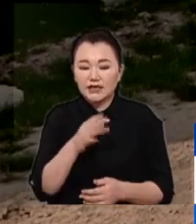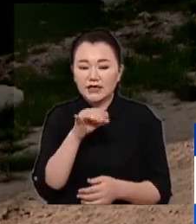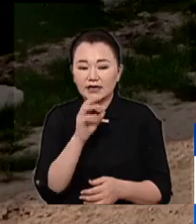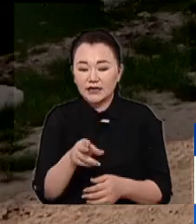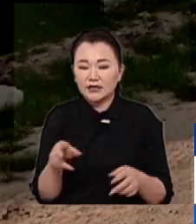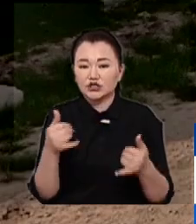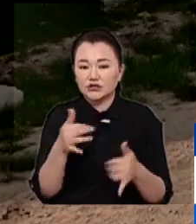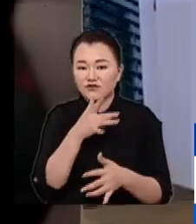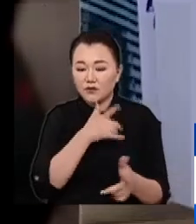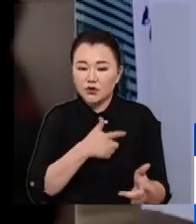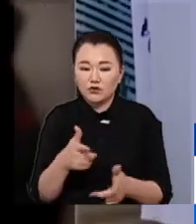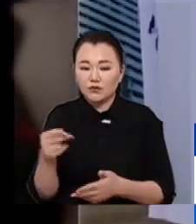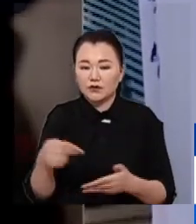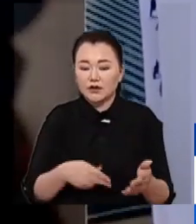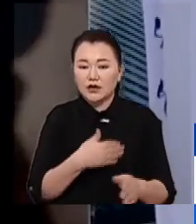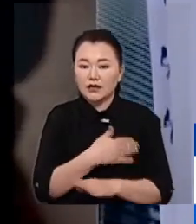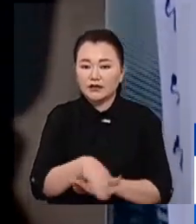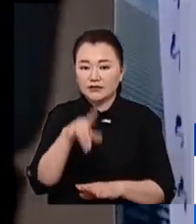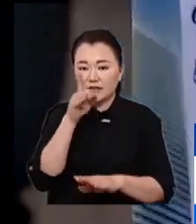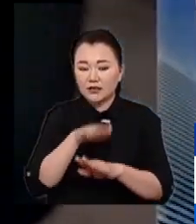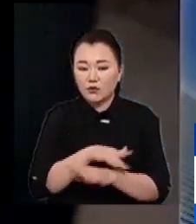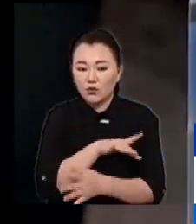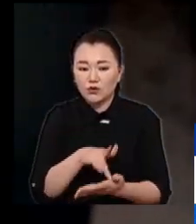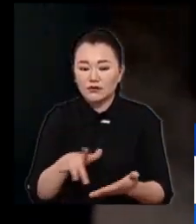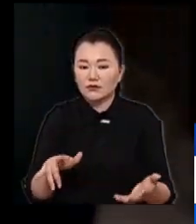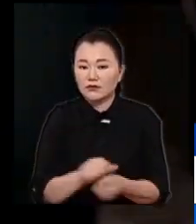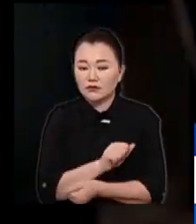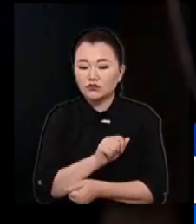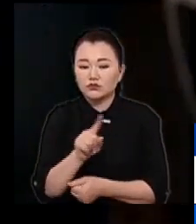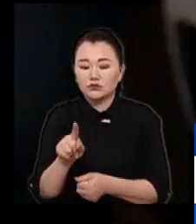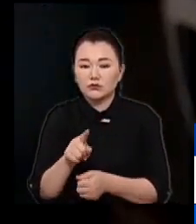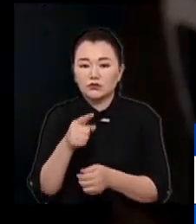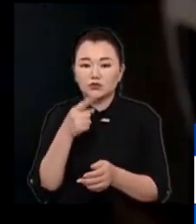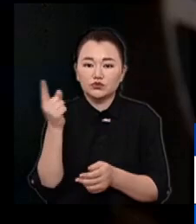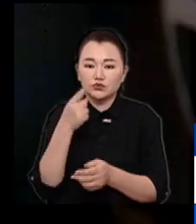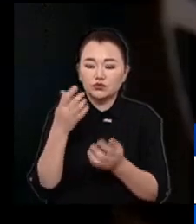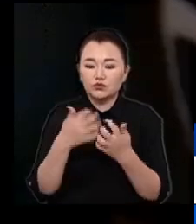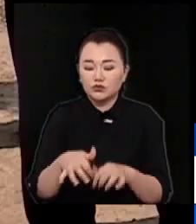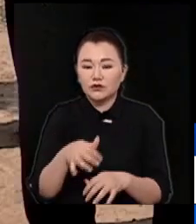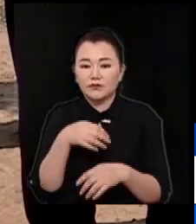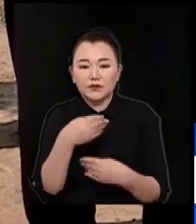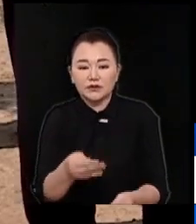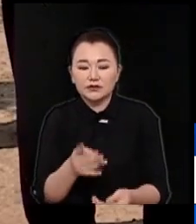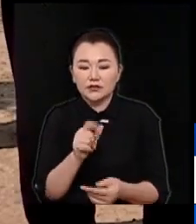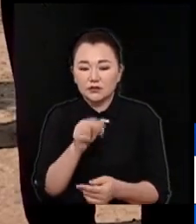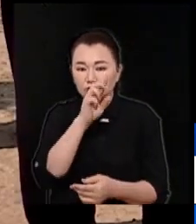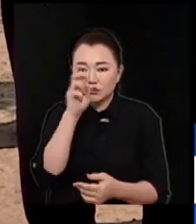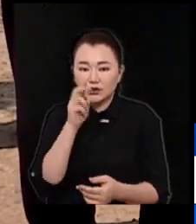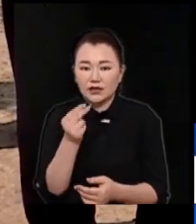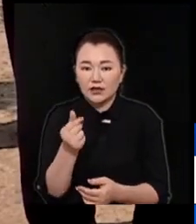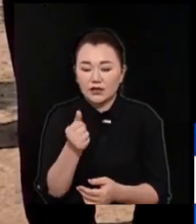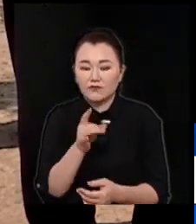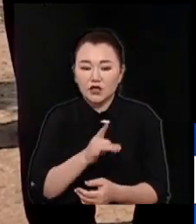тем временем готовят петицию в адрес акима города. Они настаивают на том, чтобы приборы учета им предоставили за бюджетные деньги.